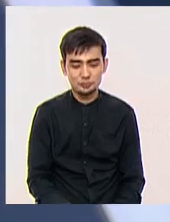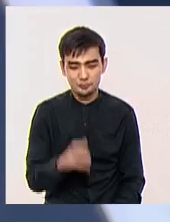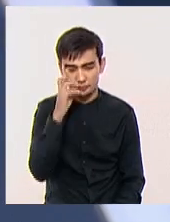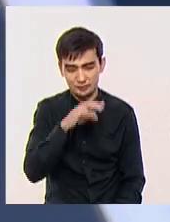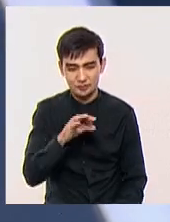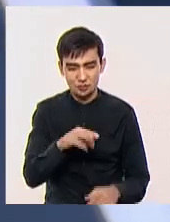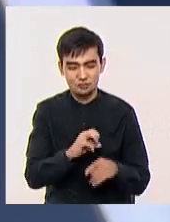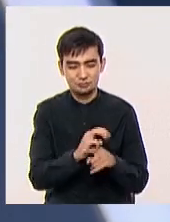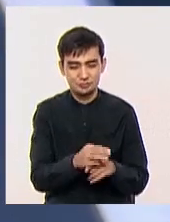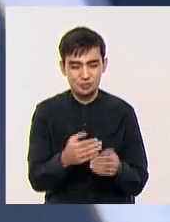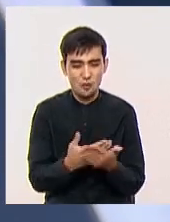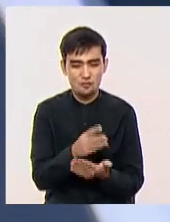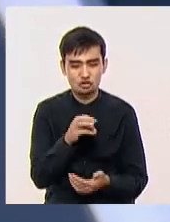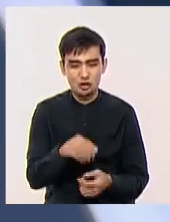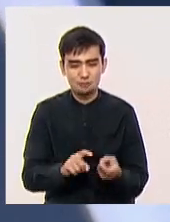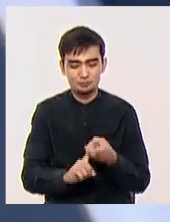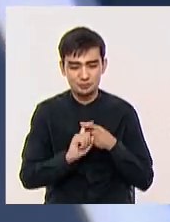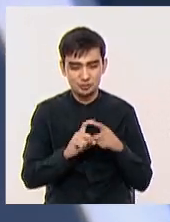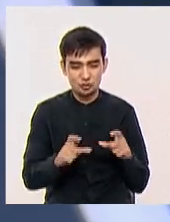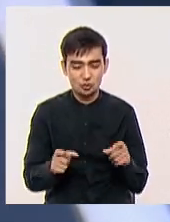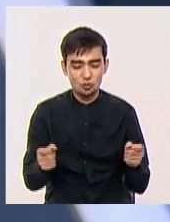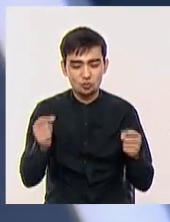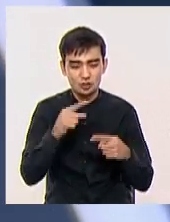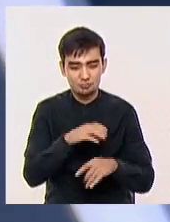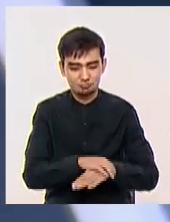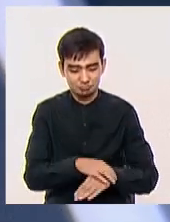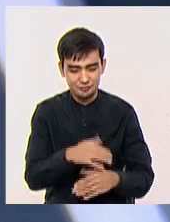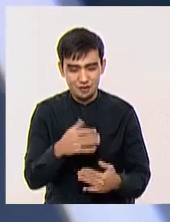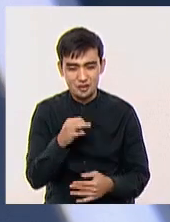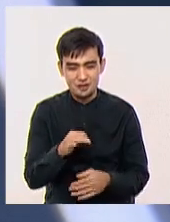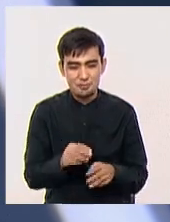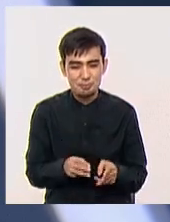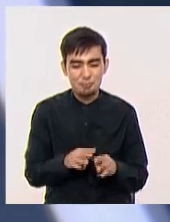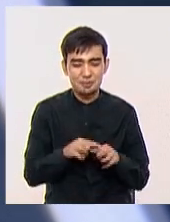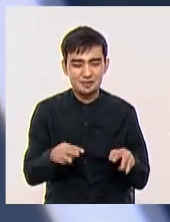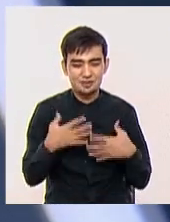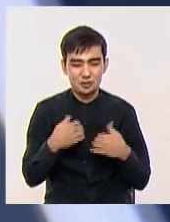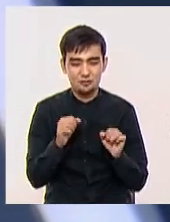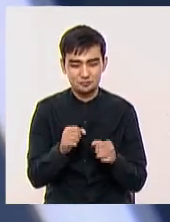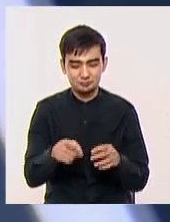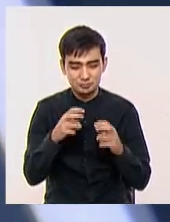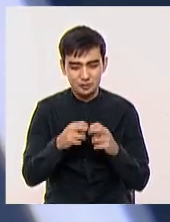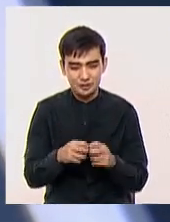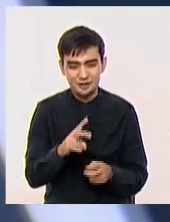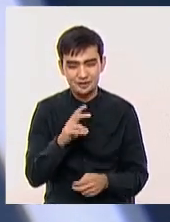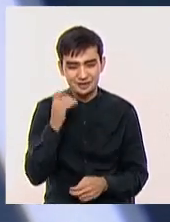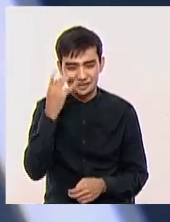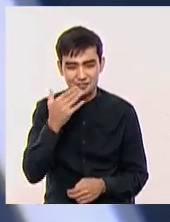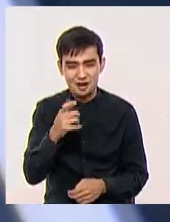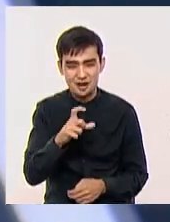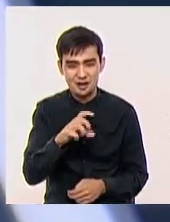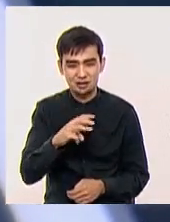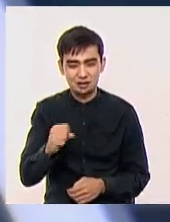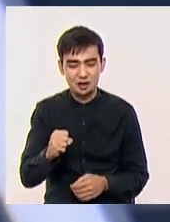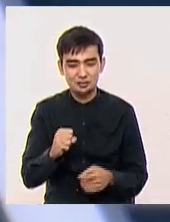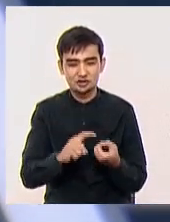Елімізде коронавирустың жаңа штамын жұқтырғандар анықталды. Денсаулық сақтау министрлігінің зерттеуінше, нигериялық ета деп